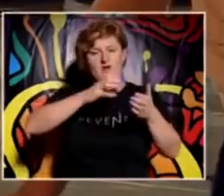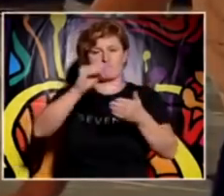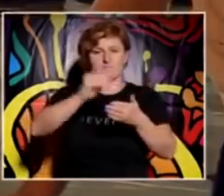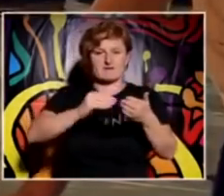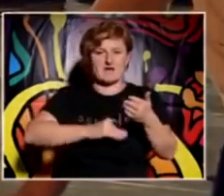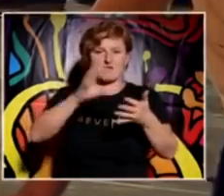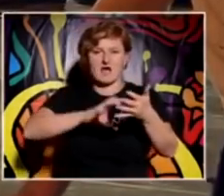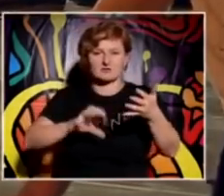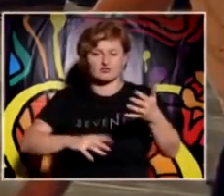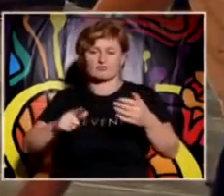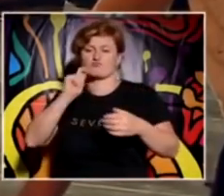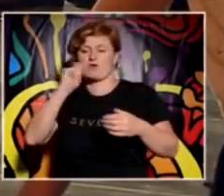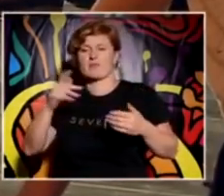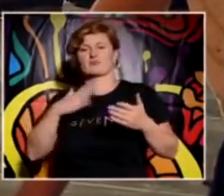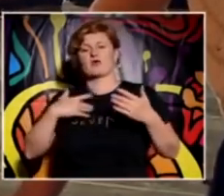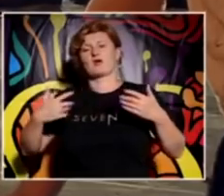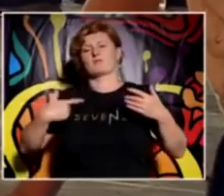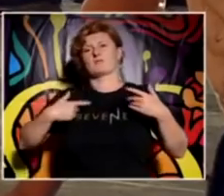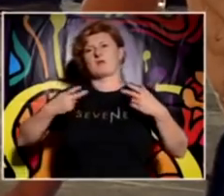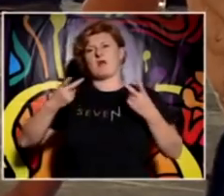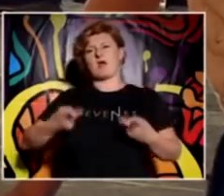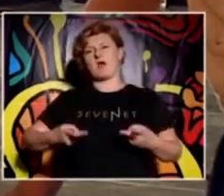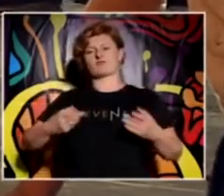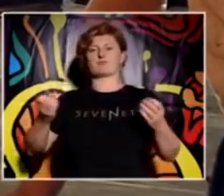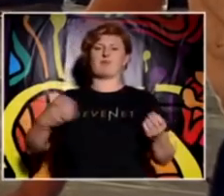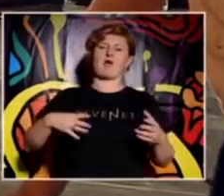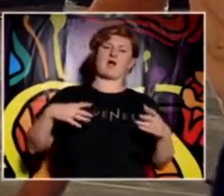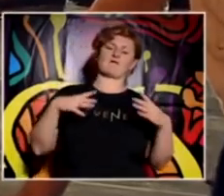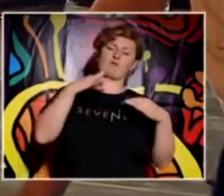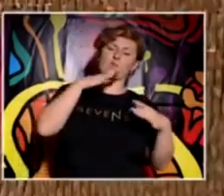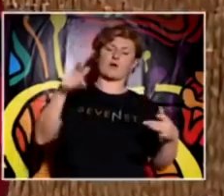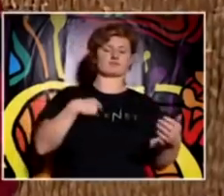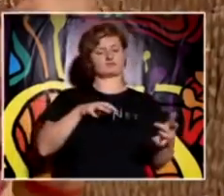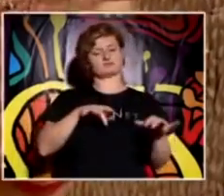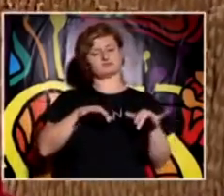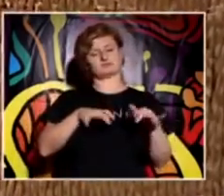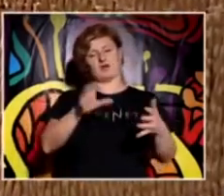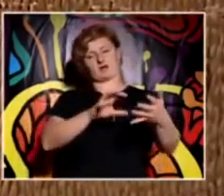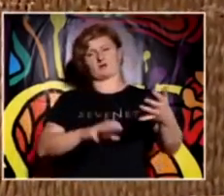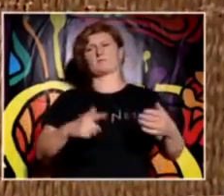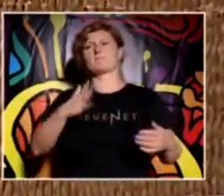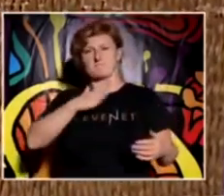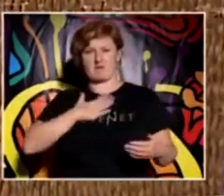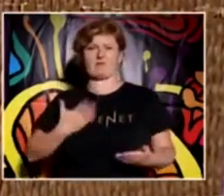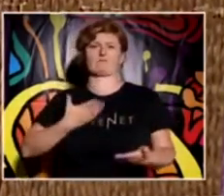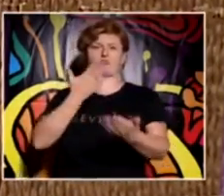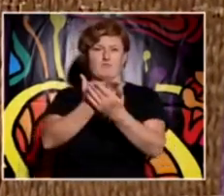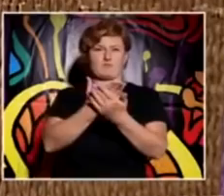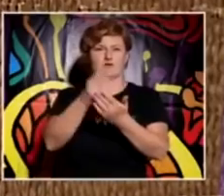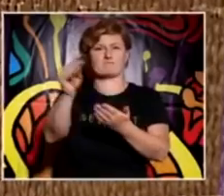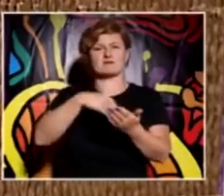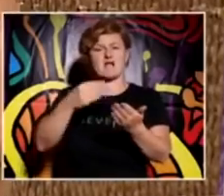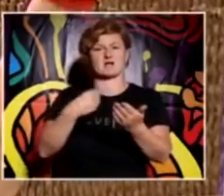czyli przykładowo leży sobie Pani gdzieś na plaży z laptopem? Absolutnie tak. Tak, i chilluje. Chociażby między innymi miałam propozycję pisania